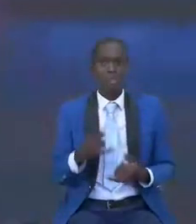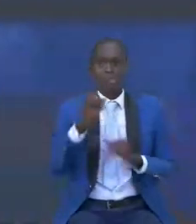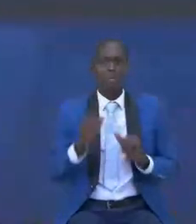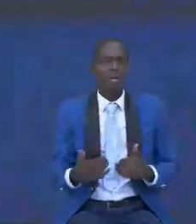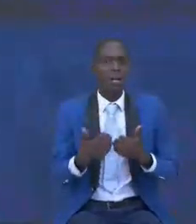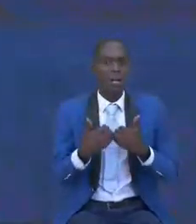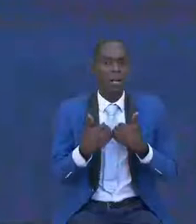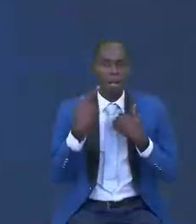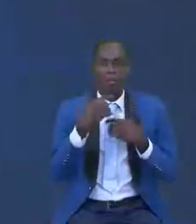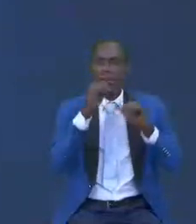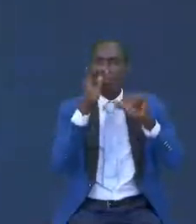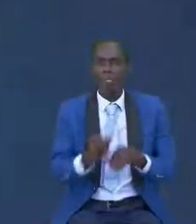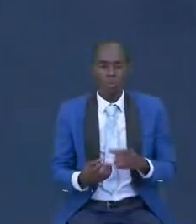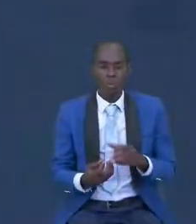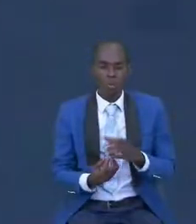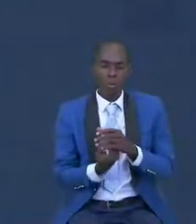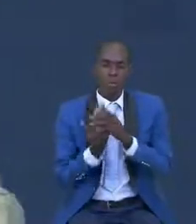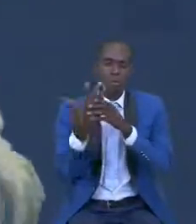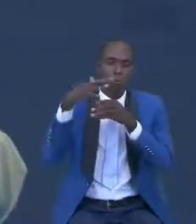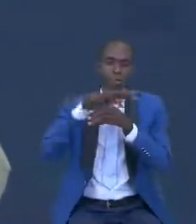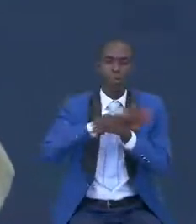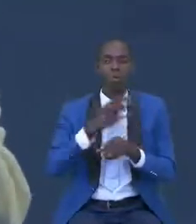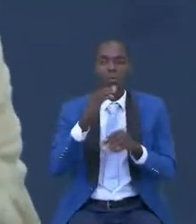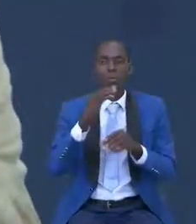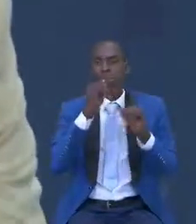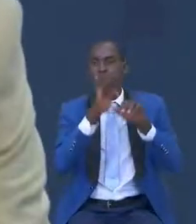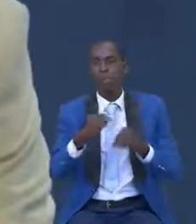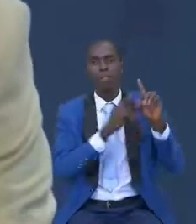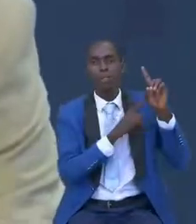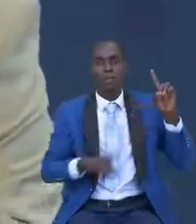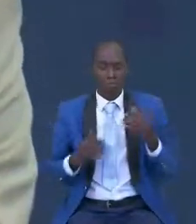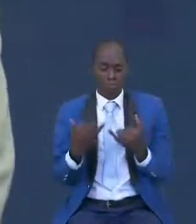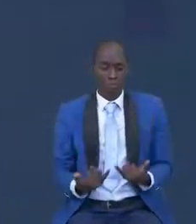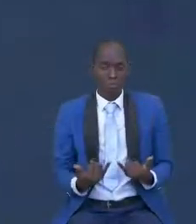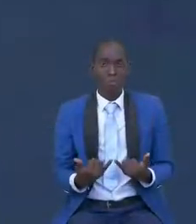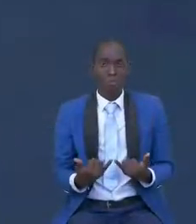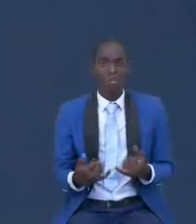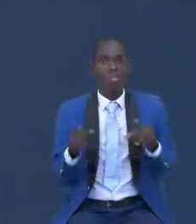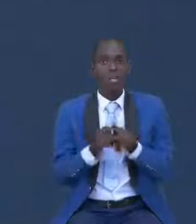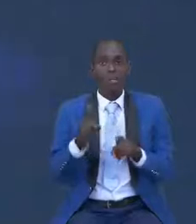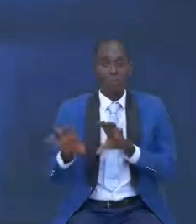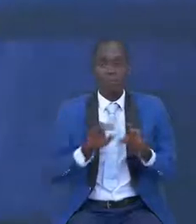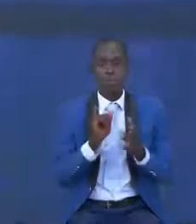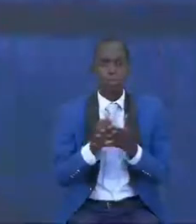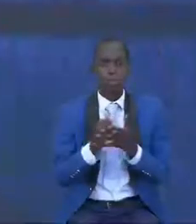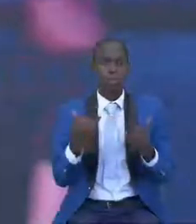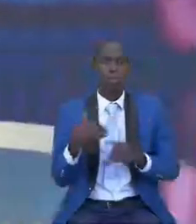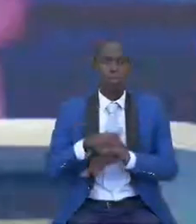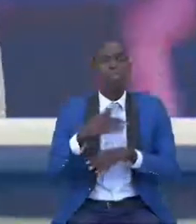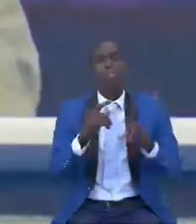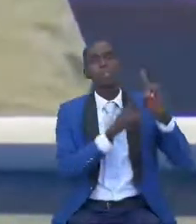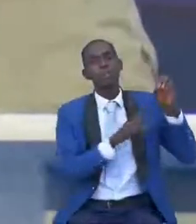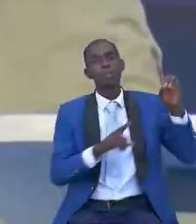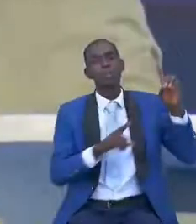calvaire, maintenant même. Et tu peux avoir la bénédiction débordante du Seigneur, là où tu es